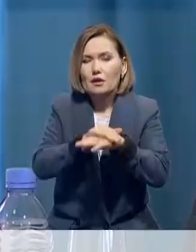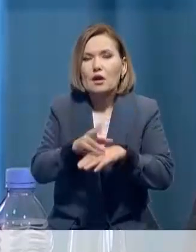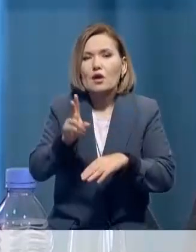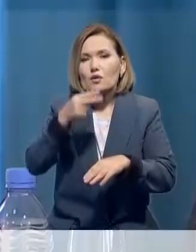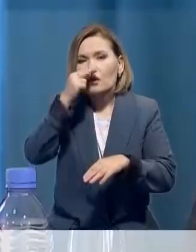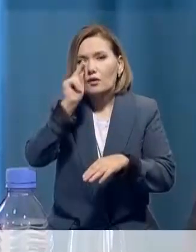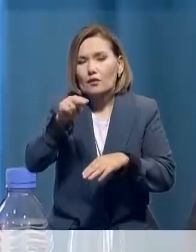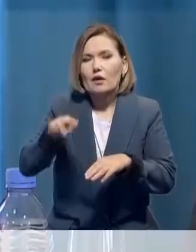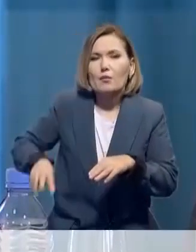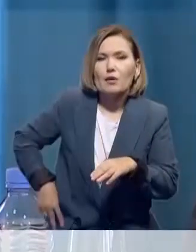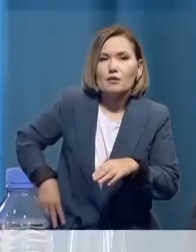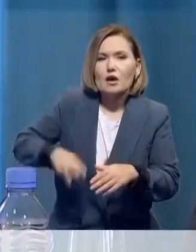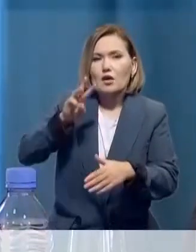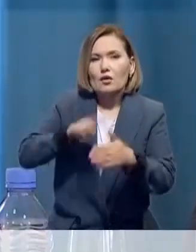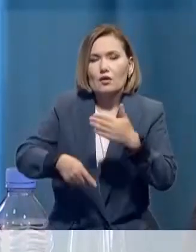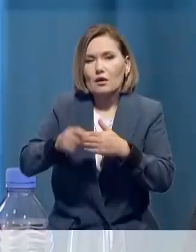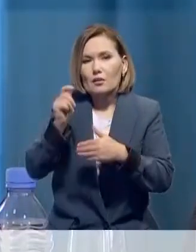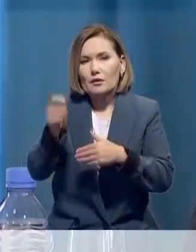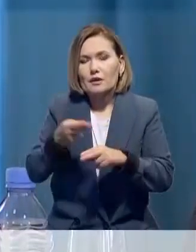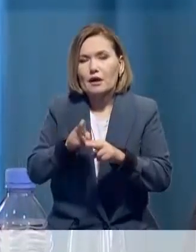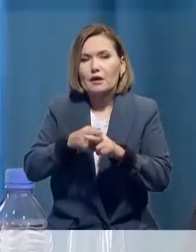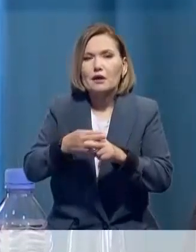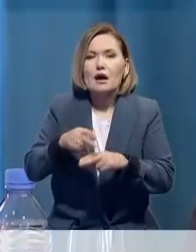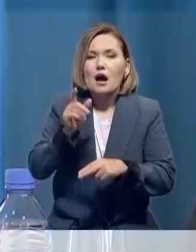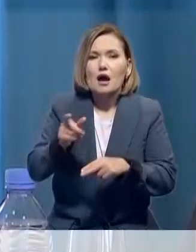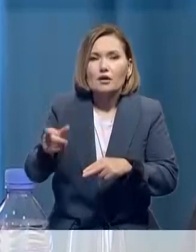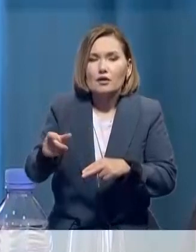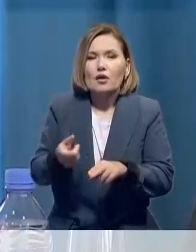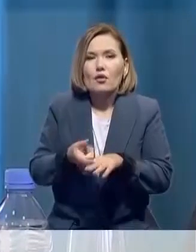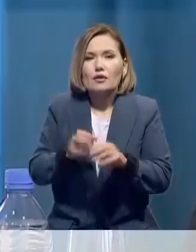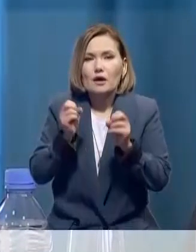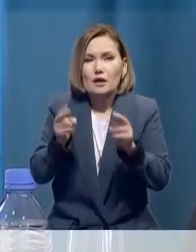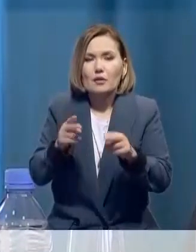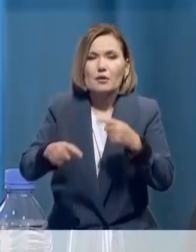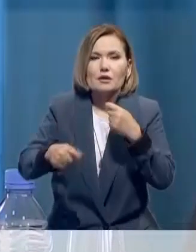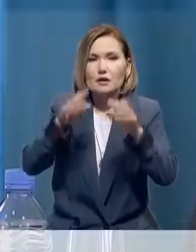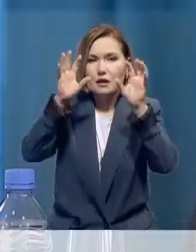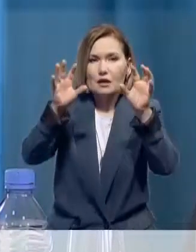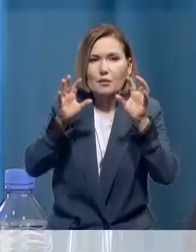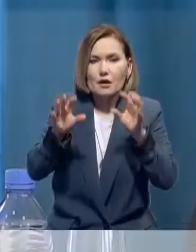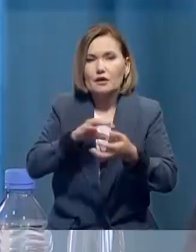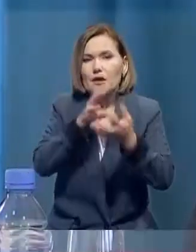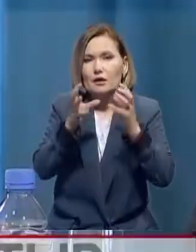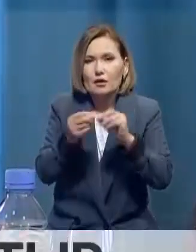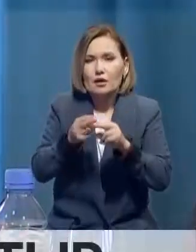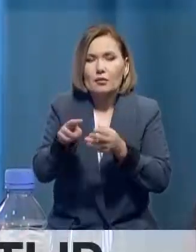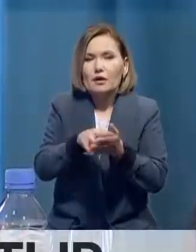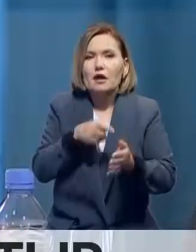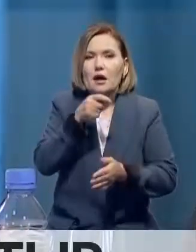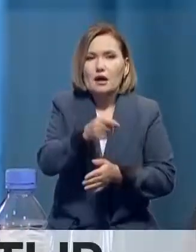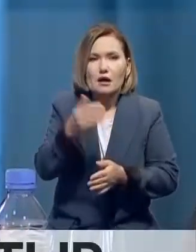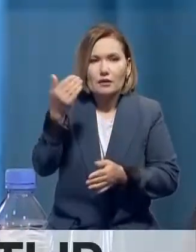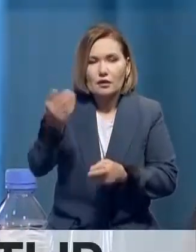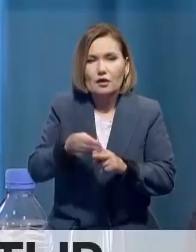айыппұл түріндегі жауапкершілікке тартылды. Адамдардың өмірі мен денсаулығына қауіп төндіретін өрескел заң бұзушылықтар үшін талап арыз